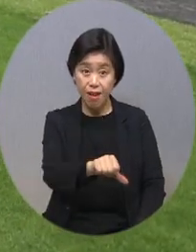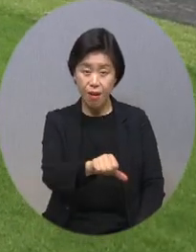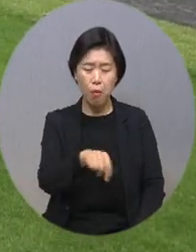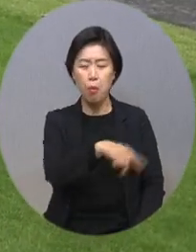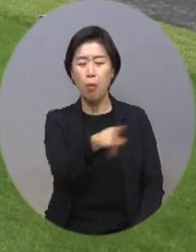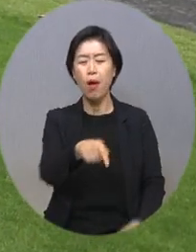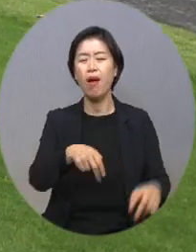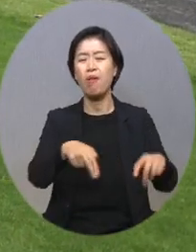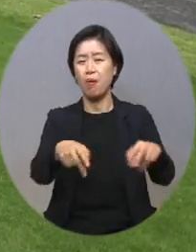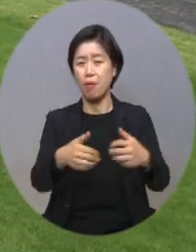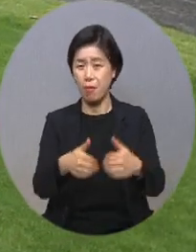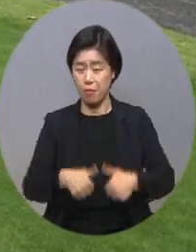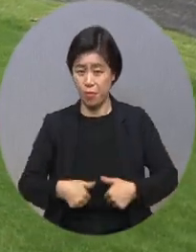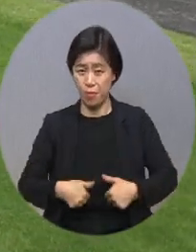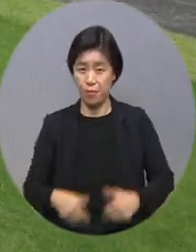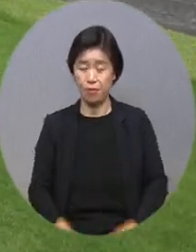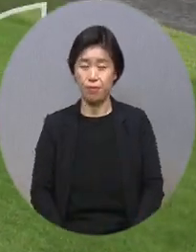빠! 네.